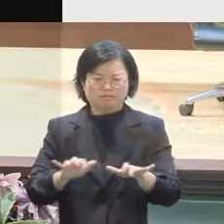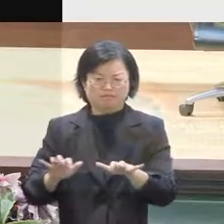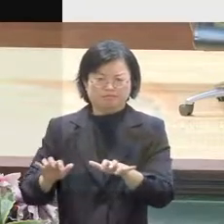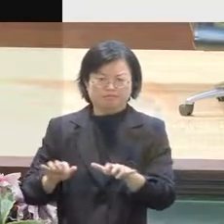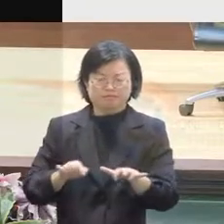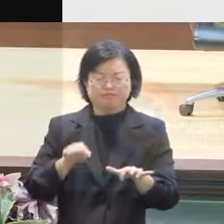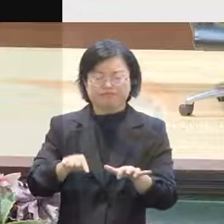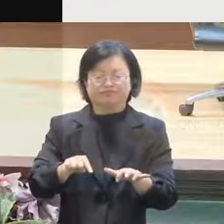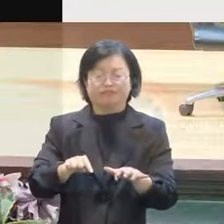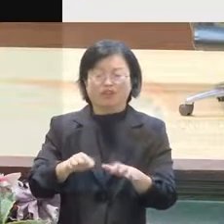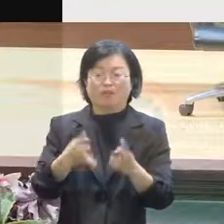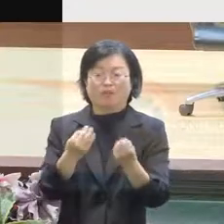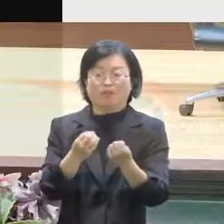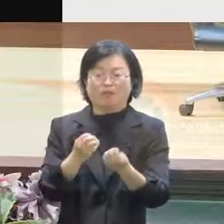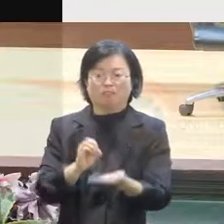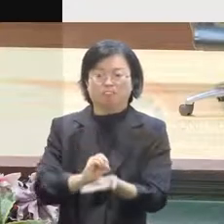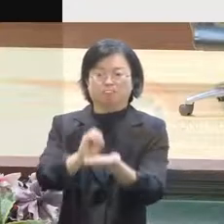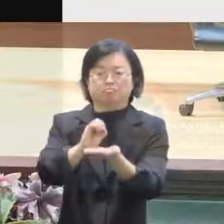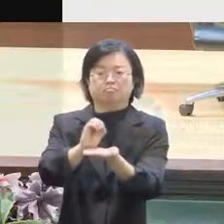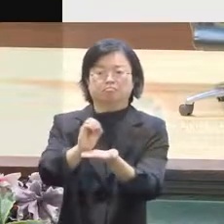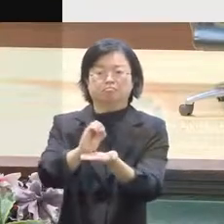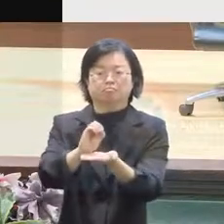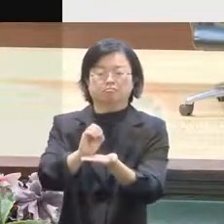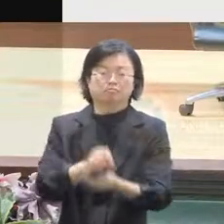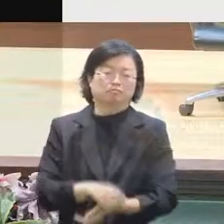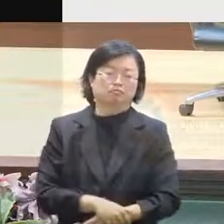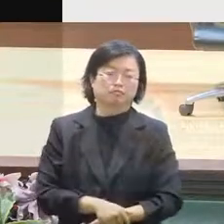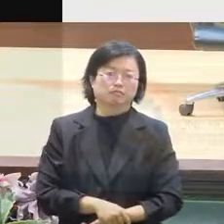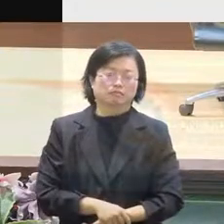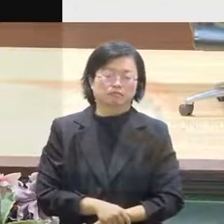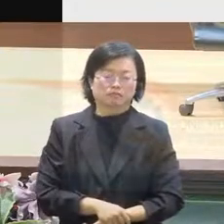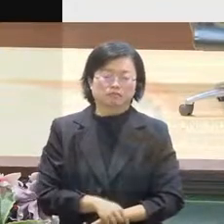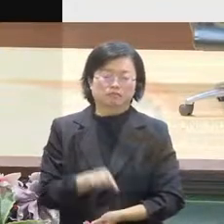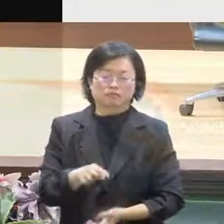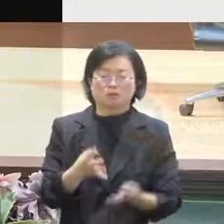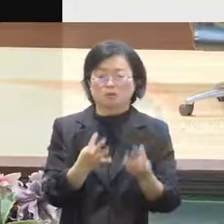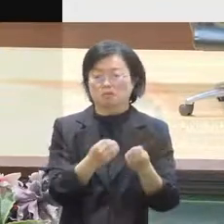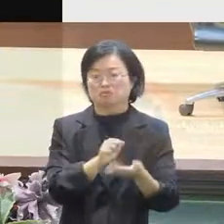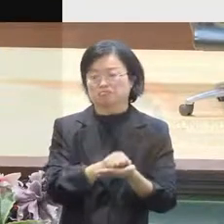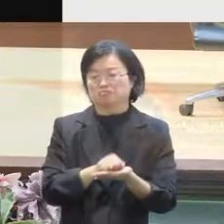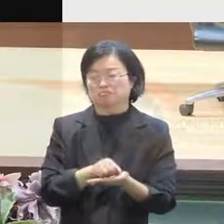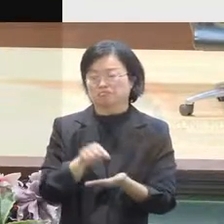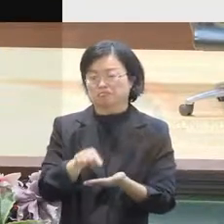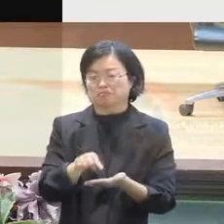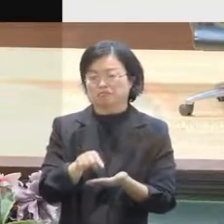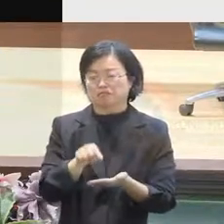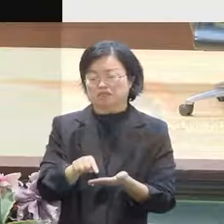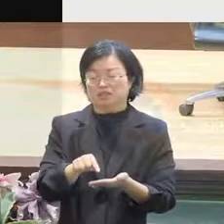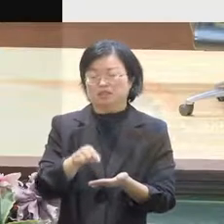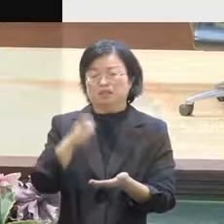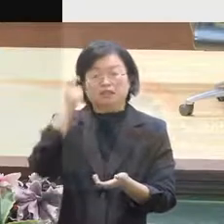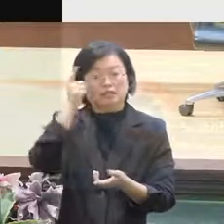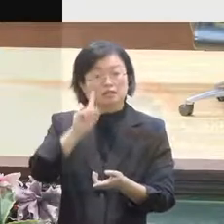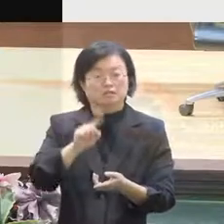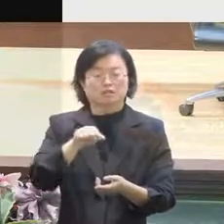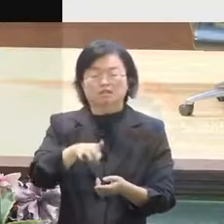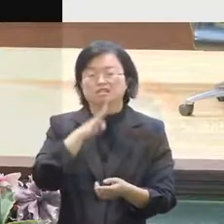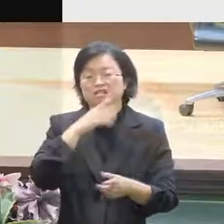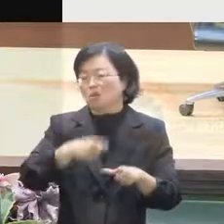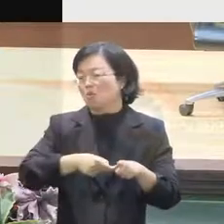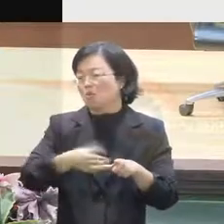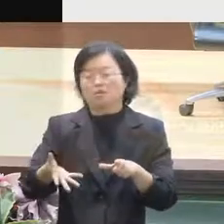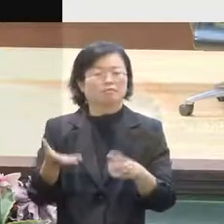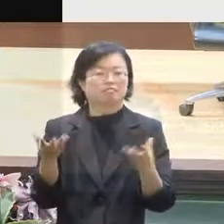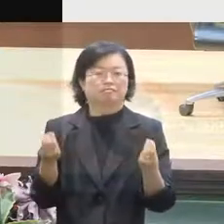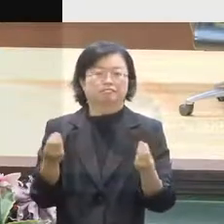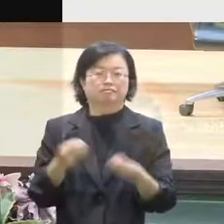是得零分了。所以呢，我们可以完全是认为这个数据呢，它是在网上是不开放的。